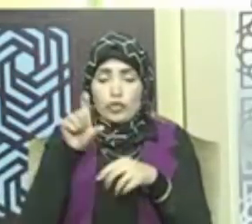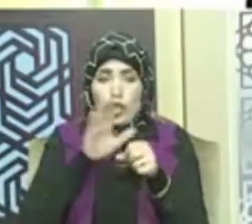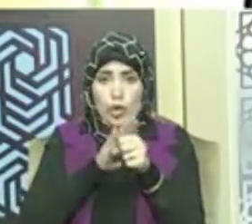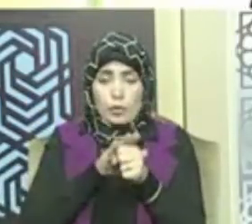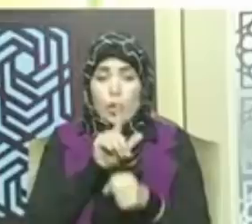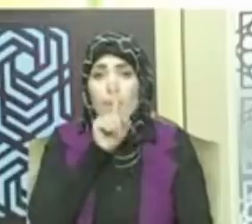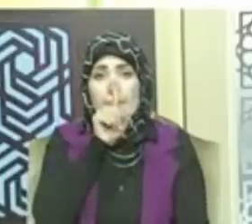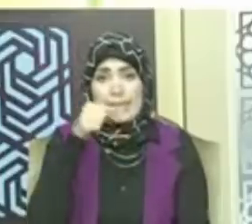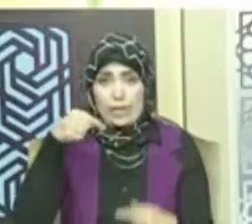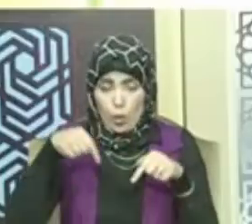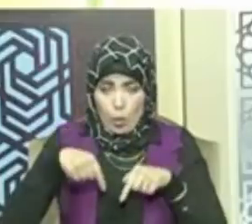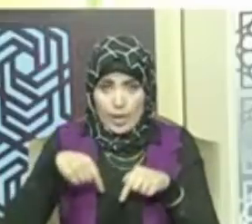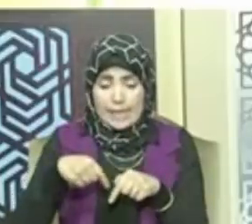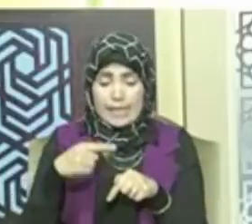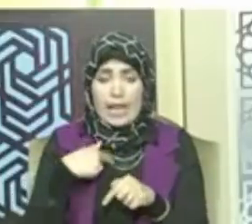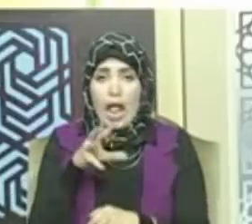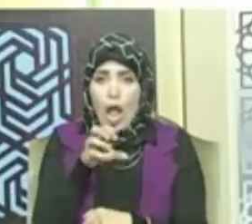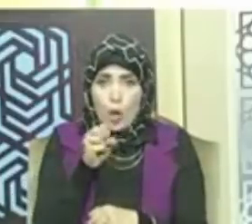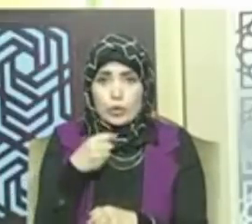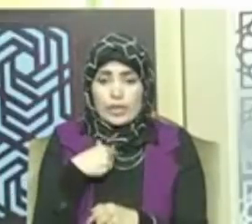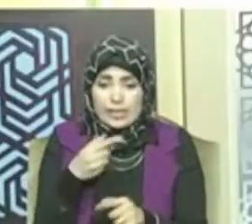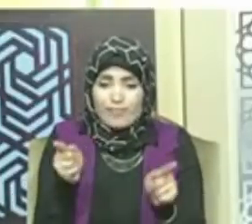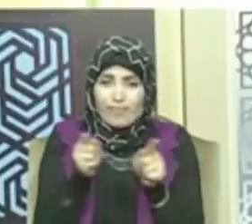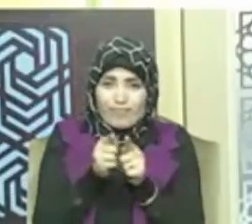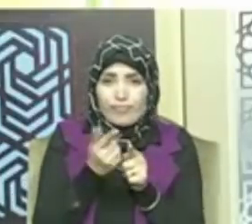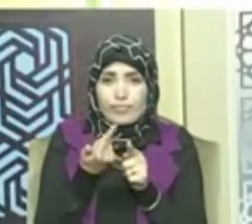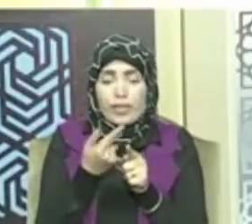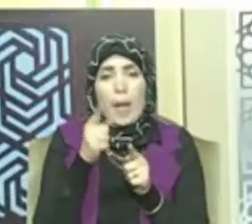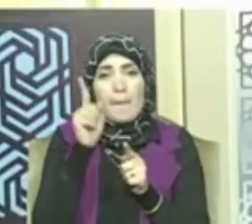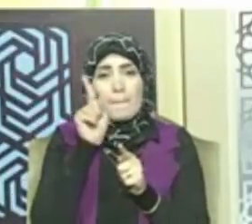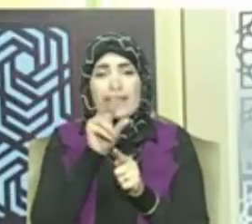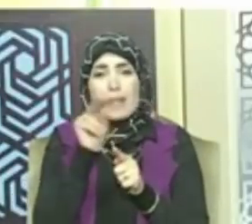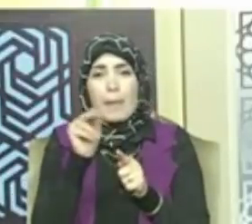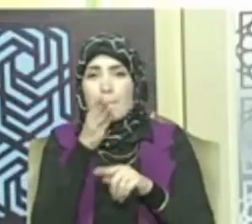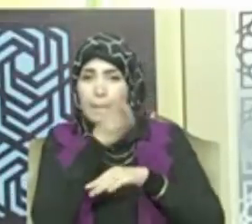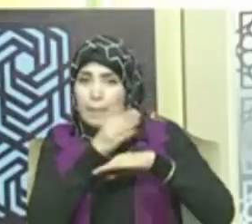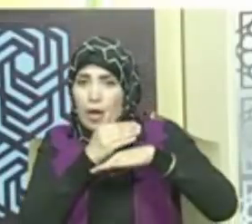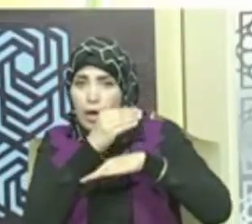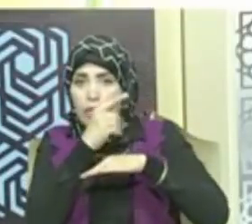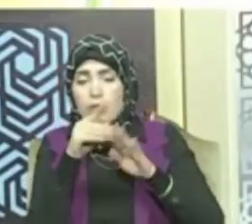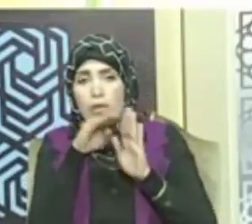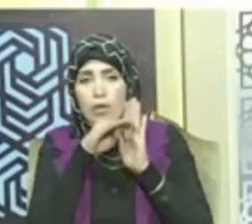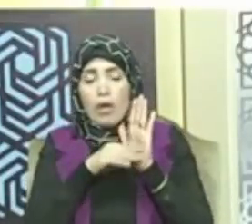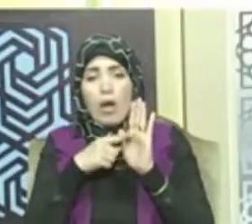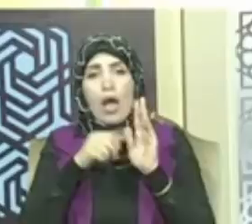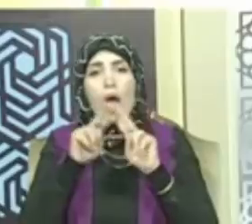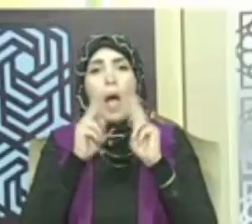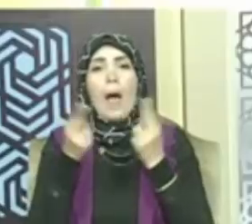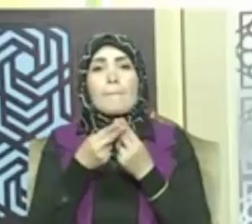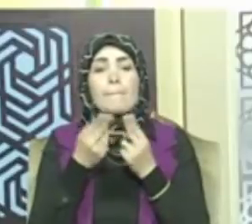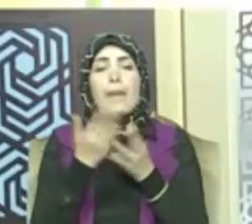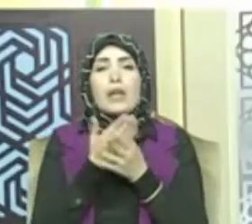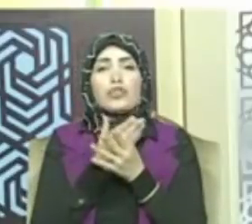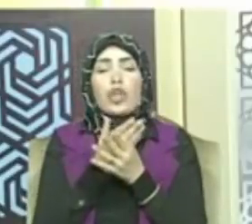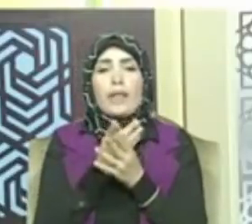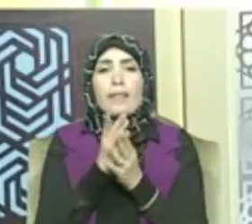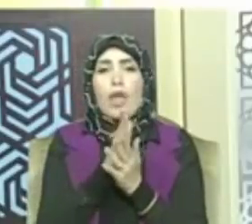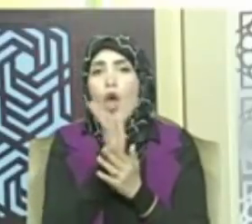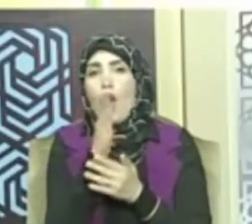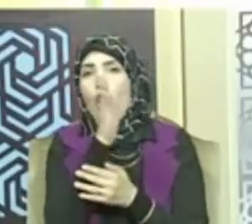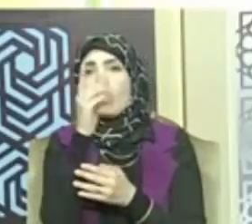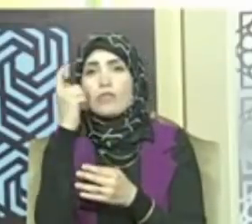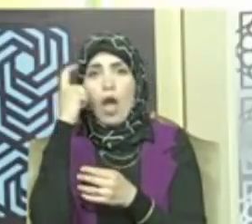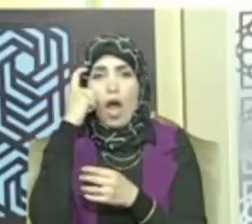لكننا أردنا أن نرسم خطوطا عامة لخريطة